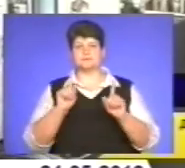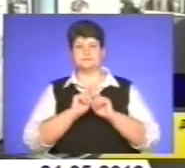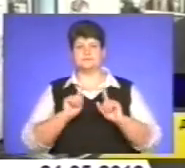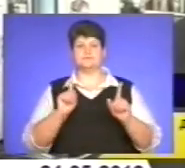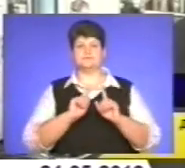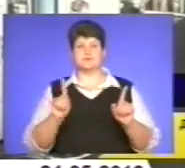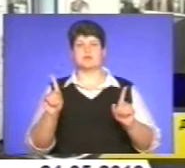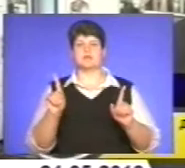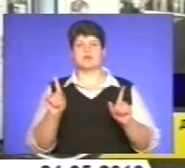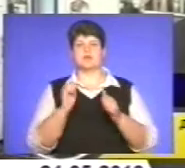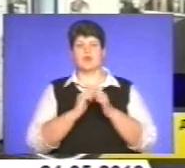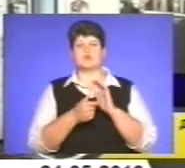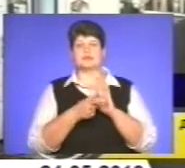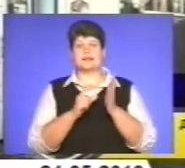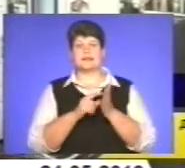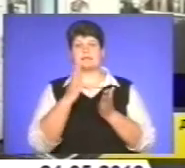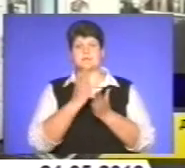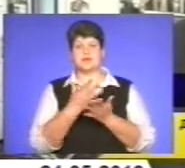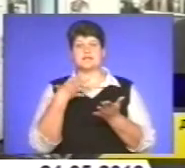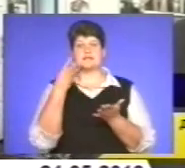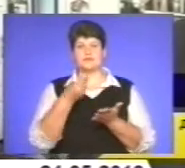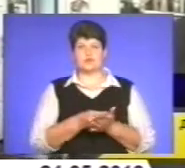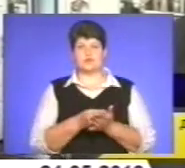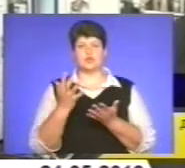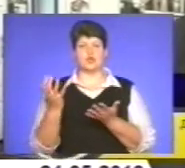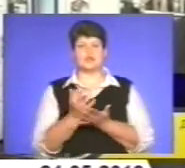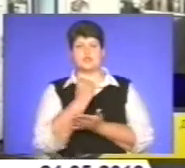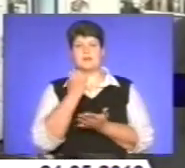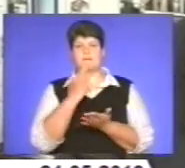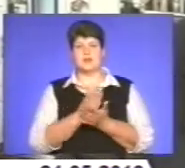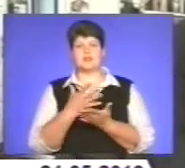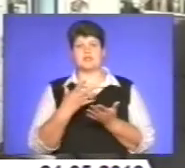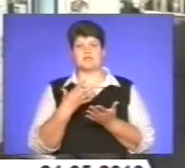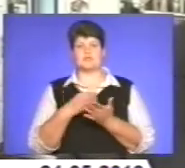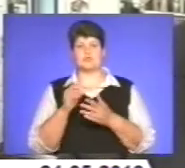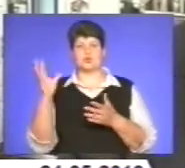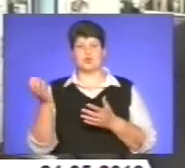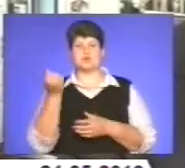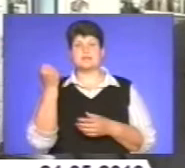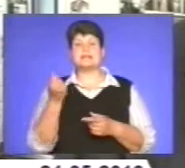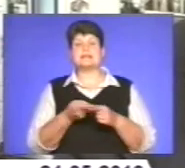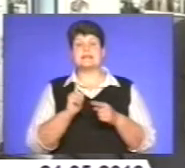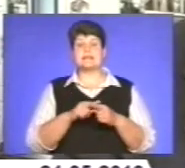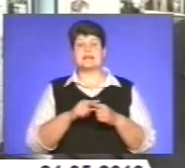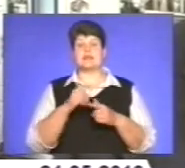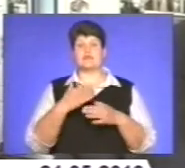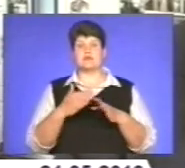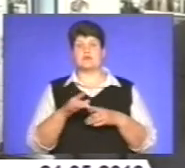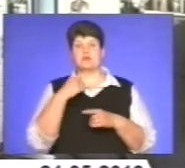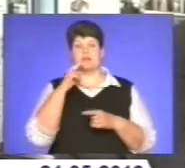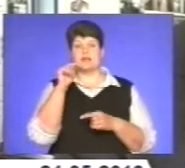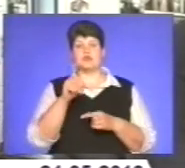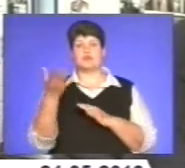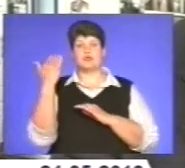кожен клас має свої досягнення і має свої здобутки. Цей випуск знаменний тим, що ми святкували минулого